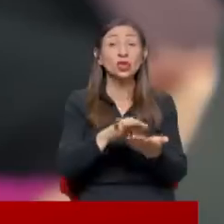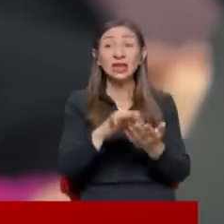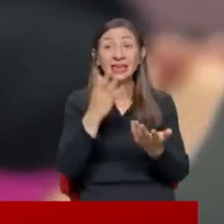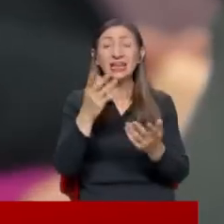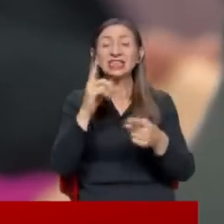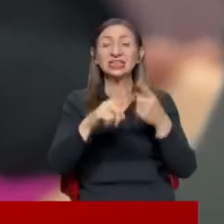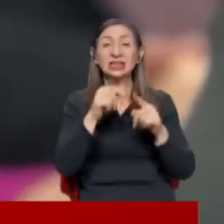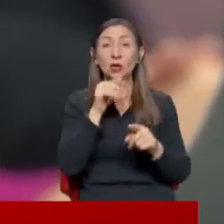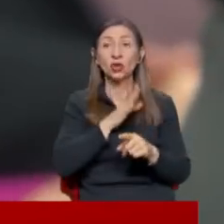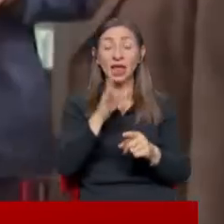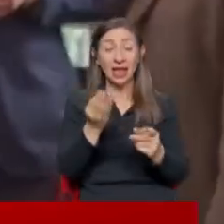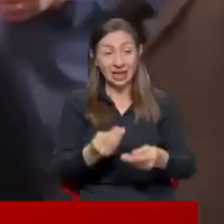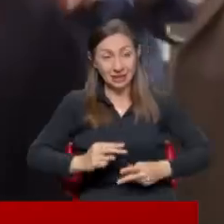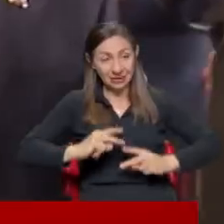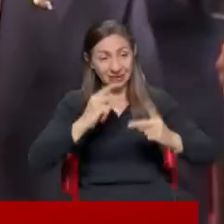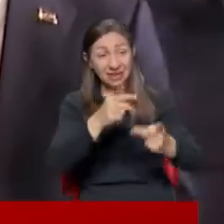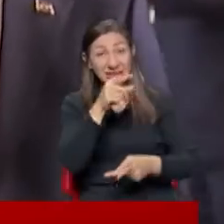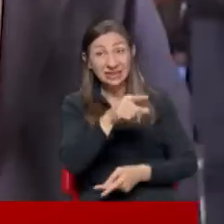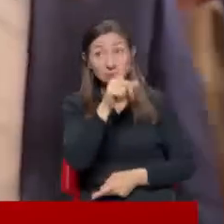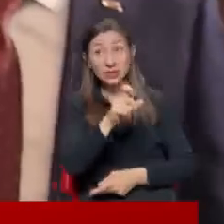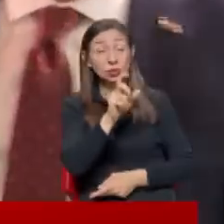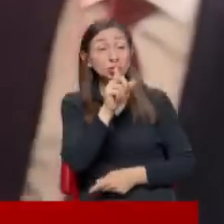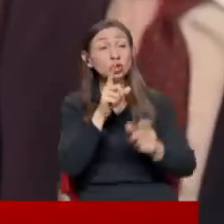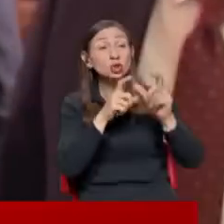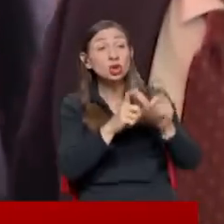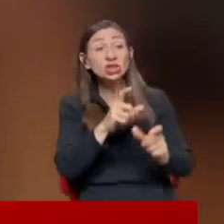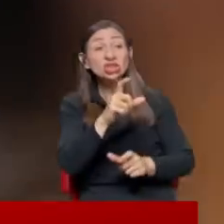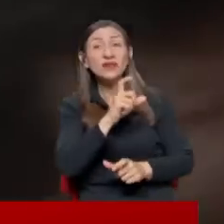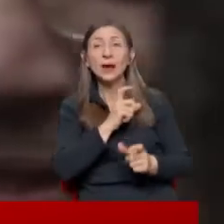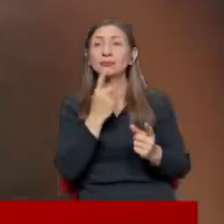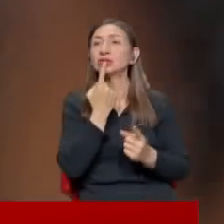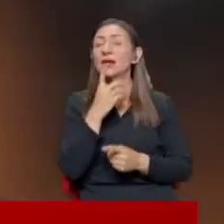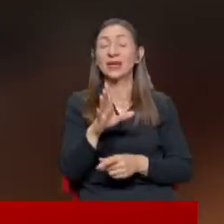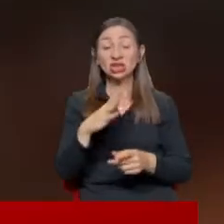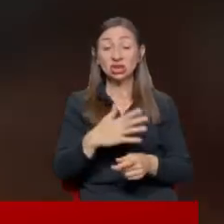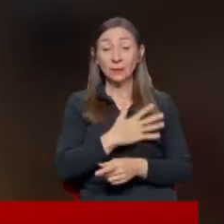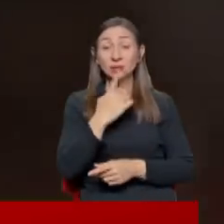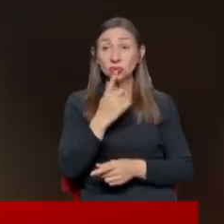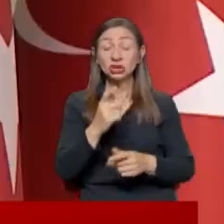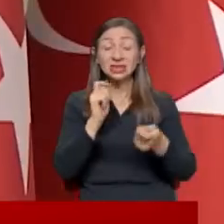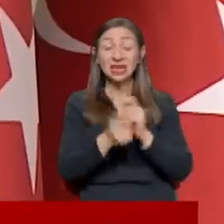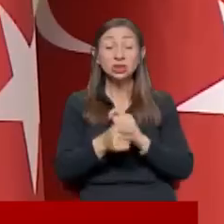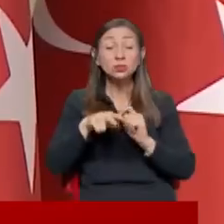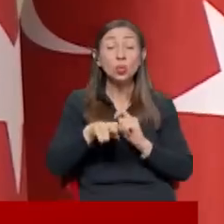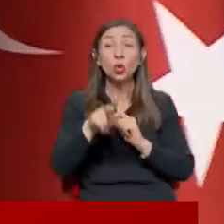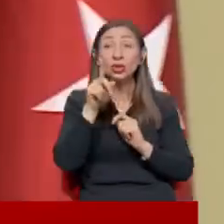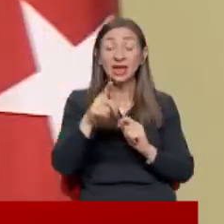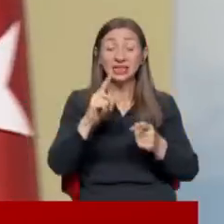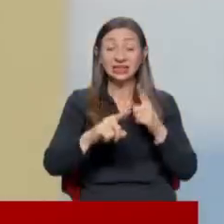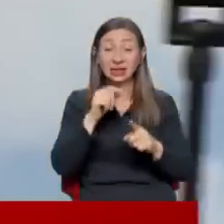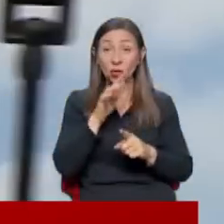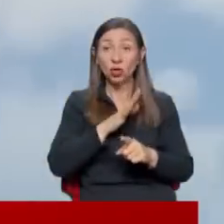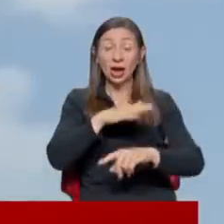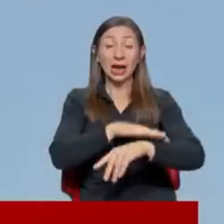çekilirken Kılıçdaroğlu'nun el vereceği kişi siz misiniz sorusunun yanıtını havada bıraktı. CHP sözcüsü değişim rotasında